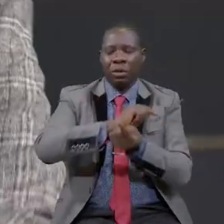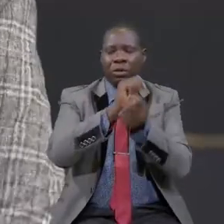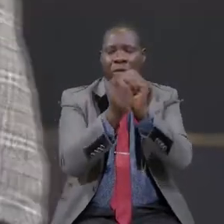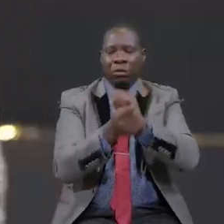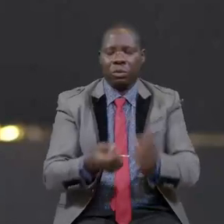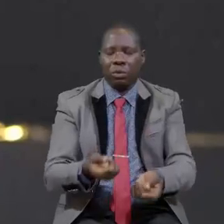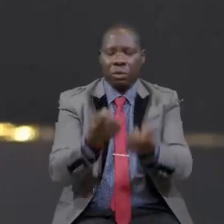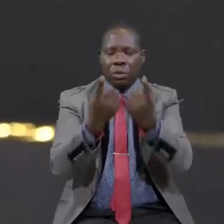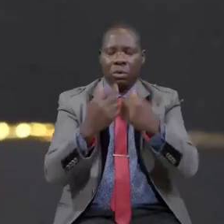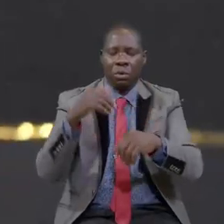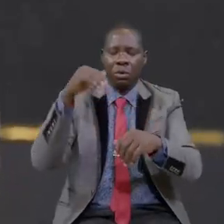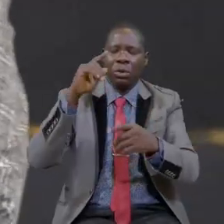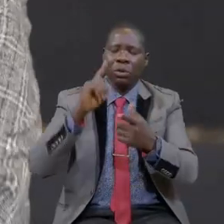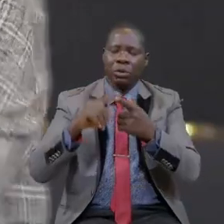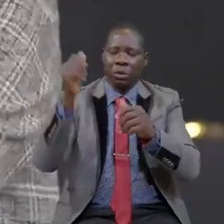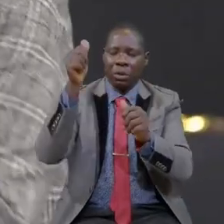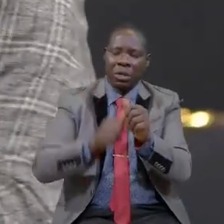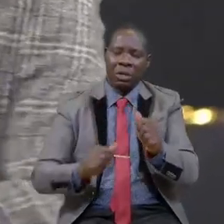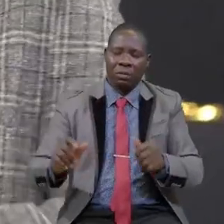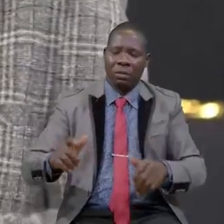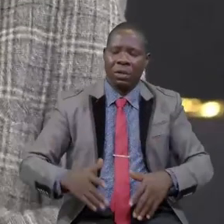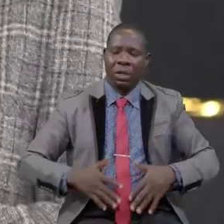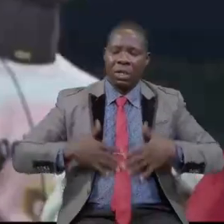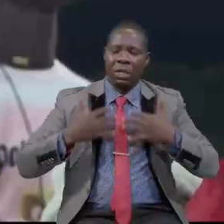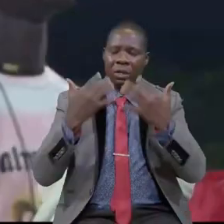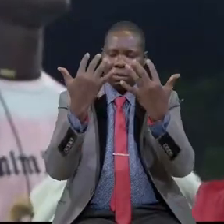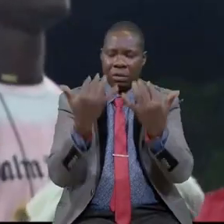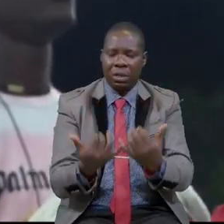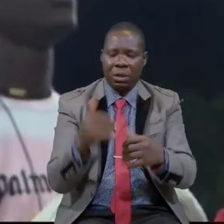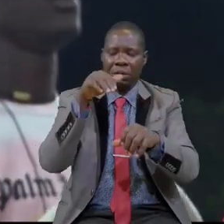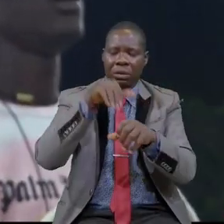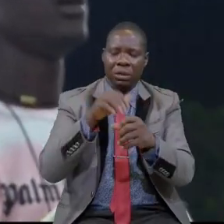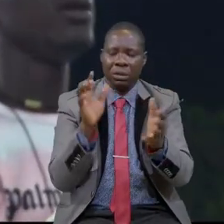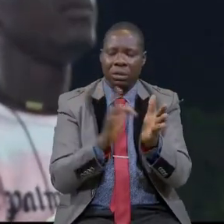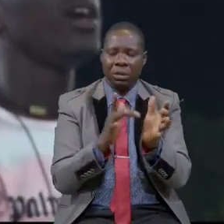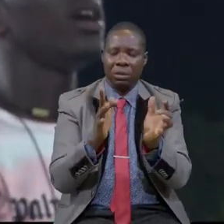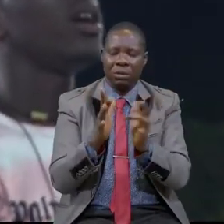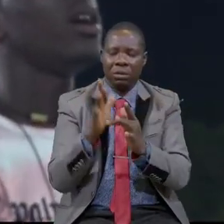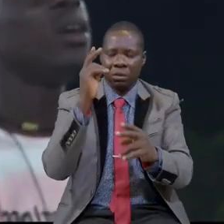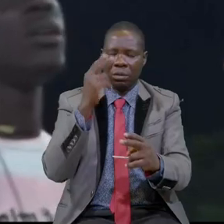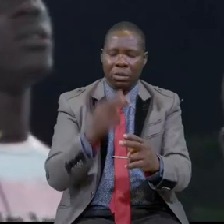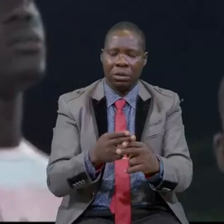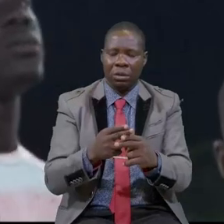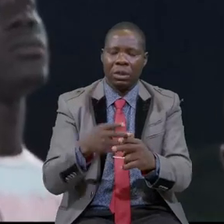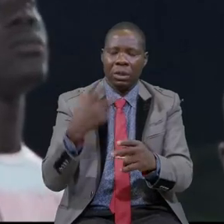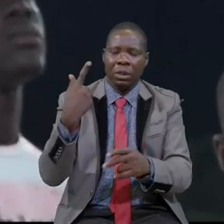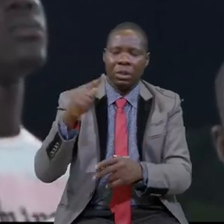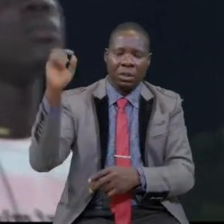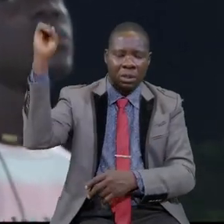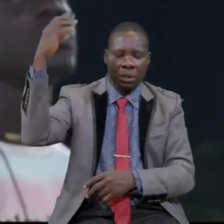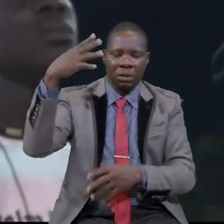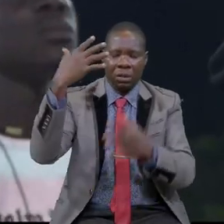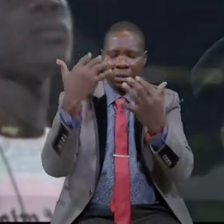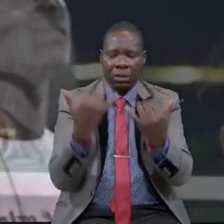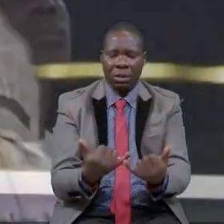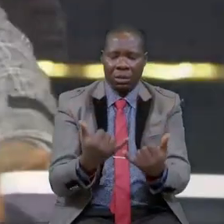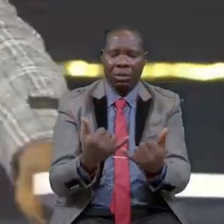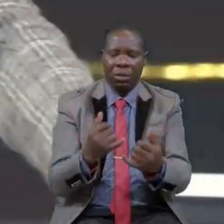transformation parvienne à chaque vie maintenant, au nom de Jésus. La grâce